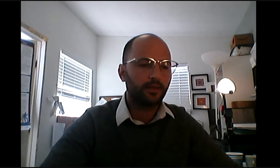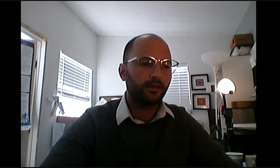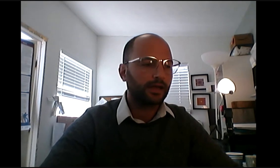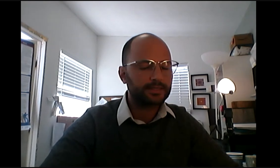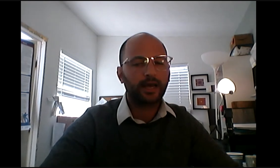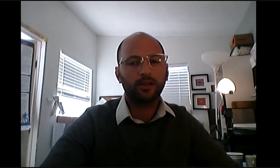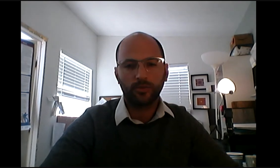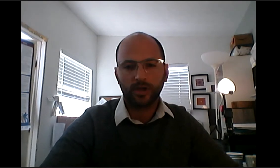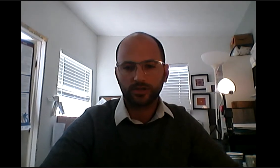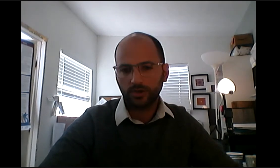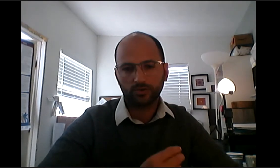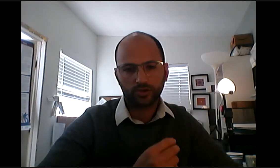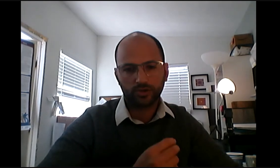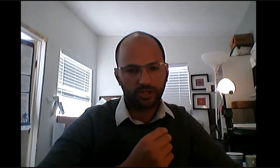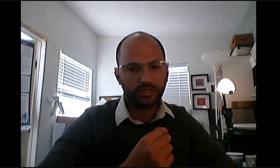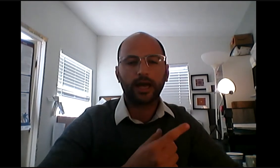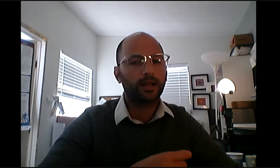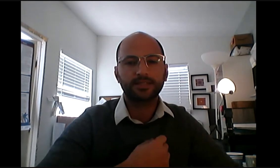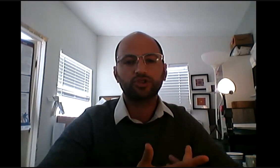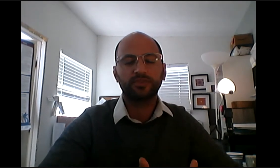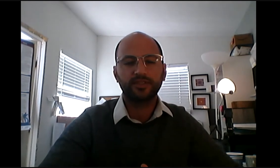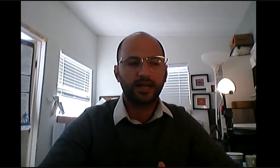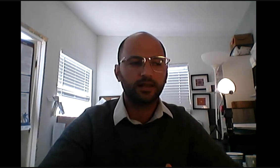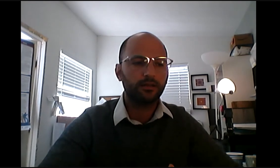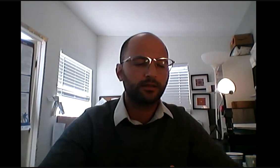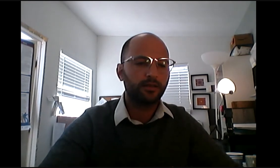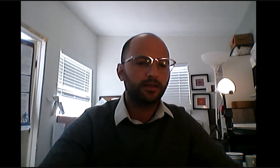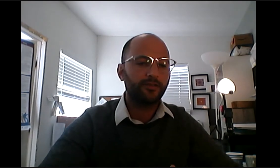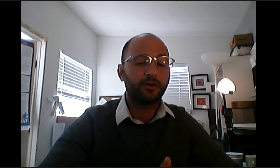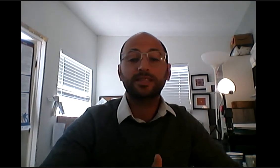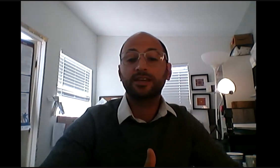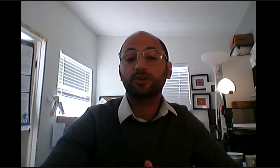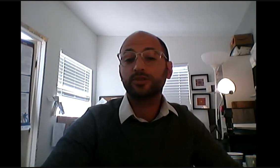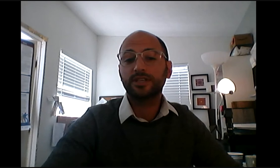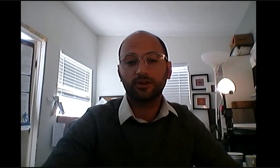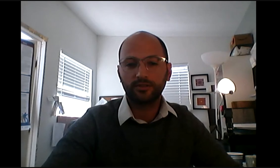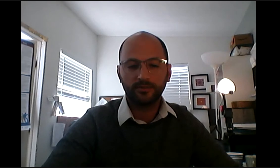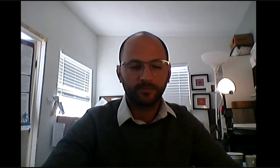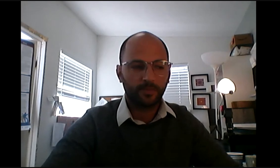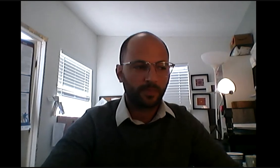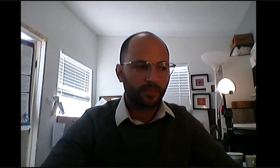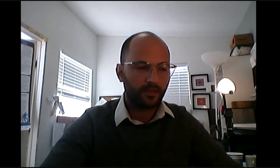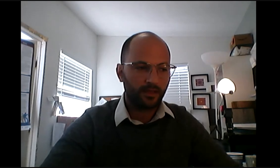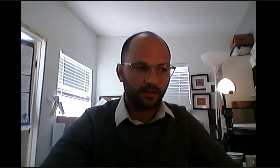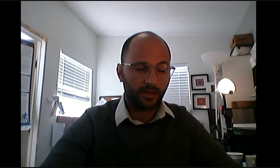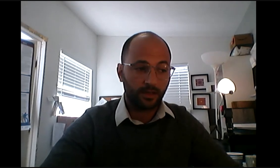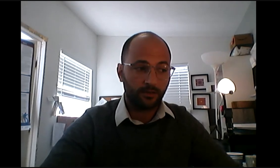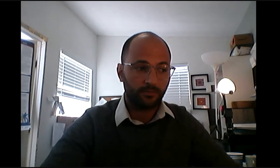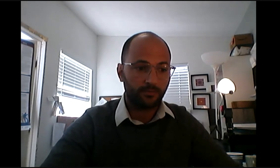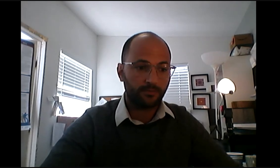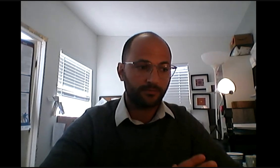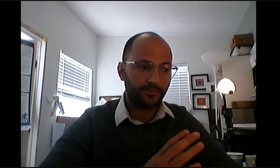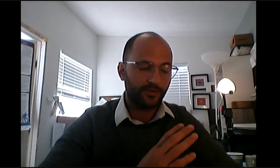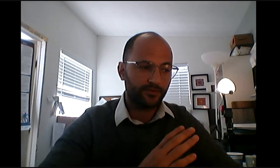יחסית, עשתה לנו משהו, כאילו שינתה לי איזה משהו בתפיסה, ואמרתי אני רוצה עוד.